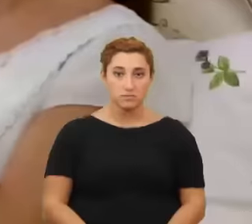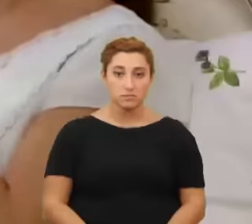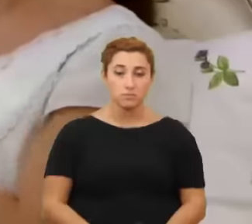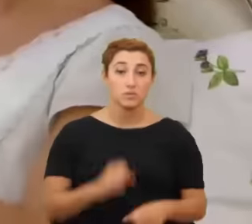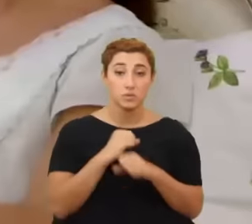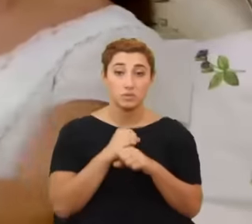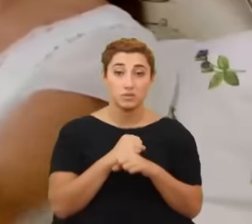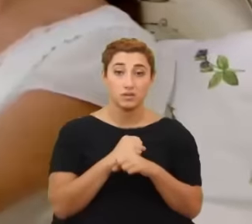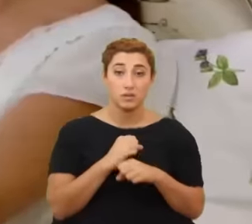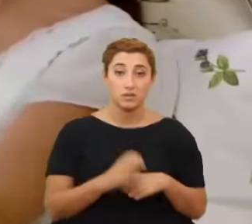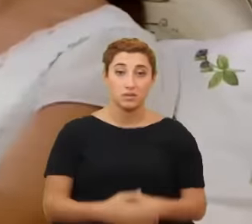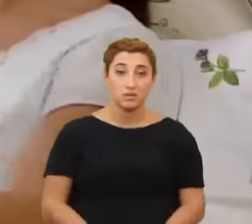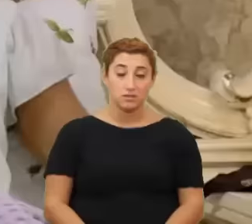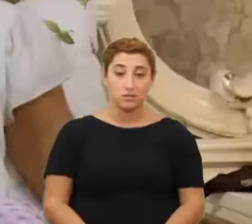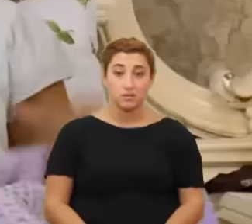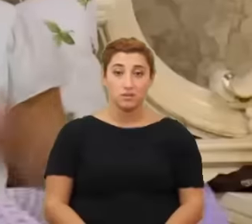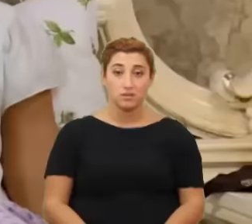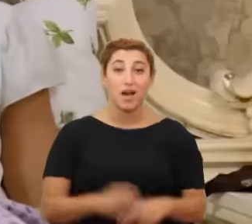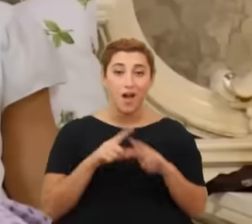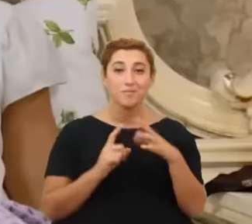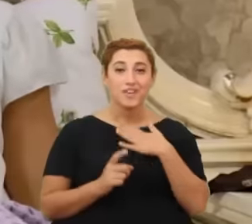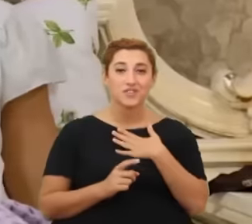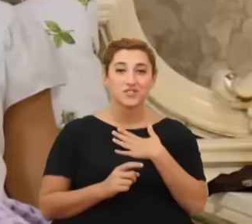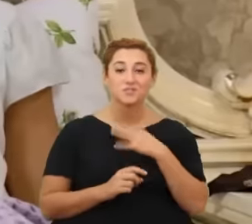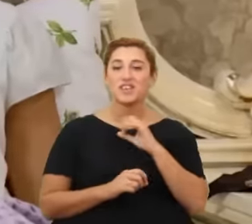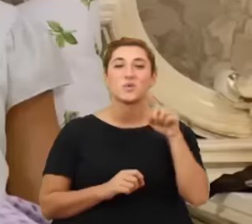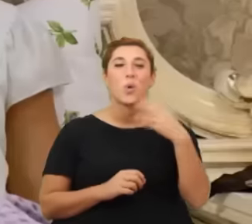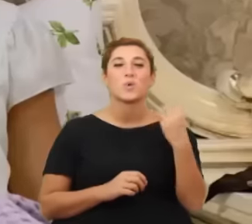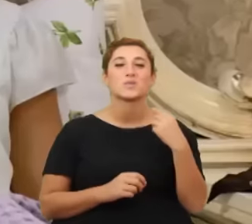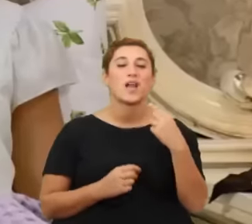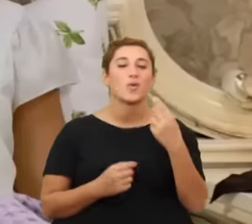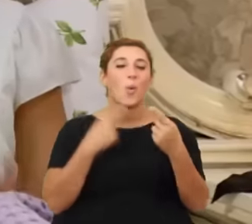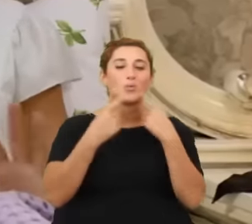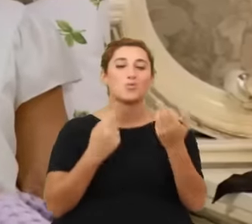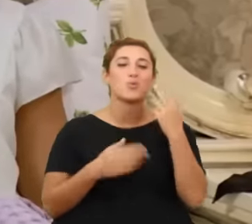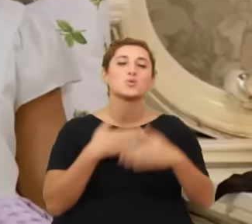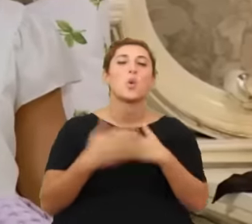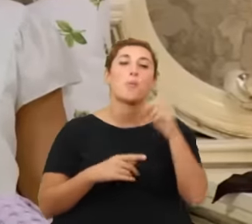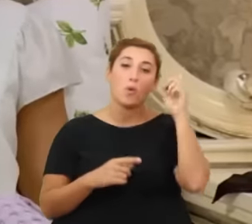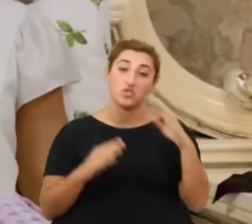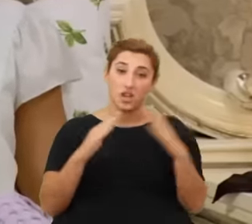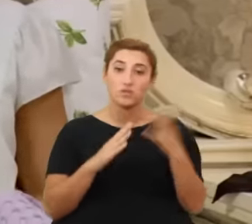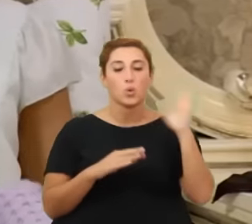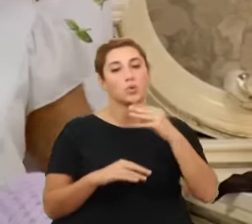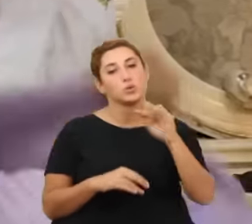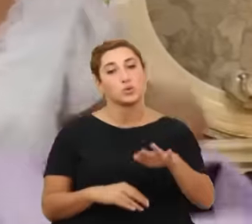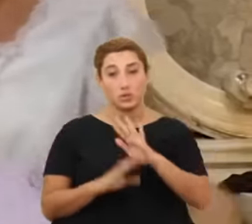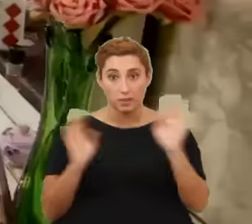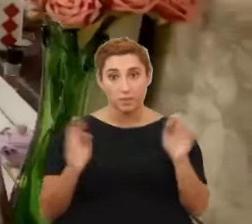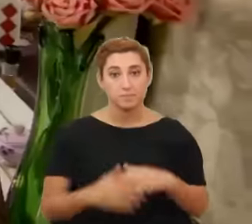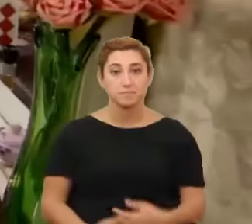Gülden. Gülden'in kollarını kokladı. Ahmetciğim, hiç o güzel çeneni boşuna yorma. Önce ev, sonra çocuk.